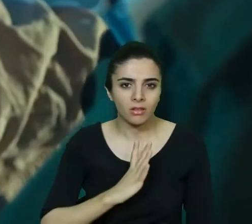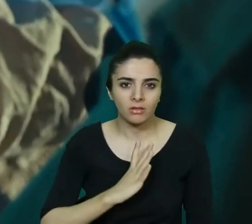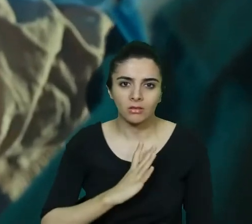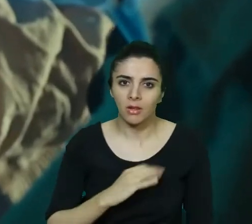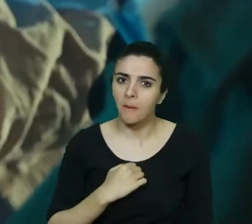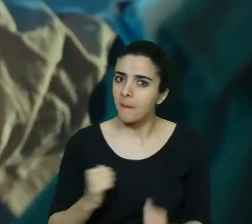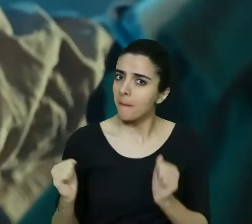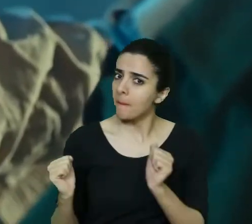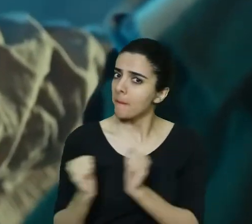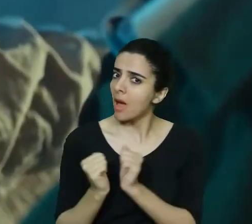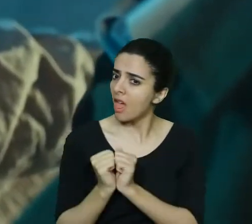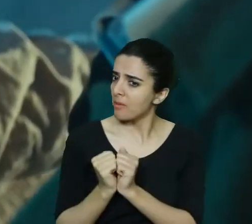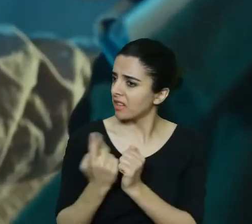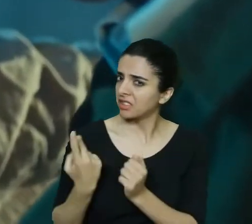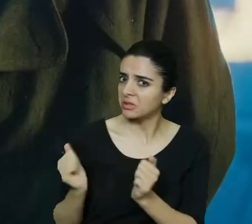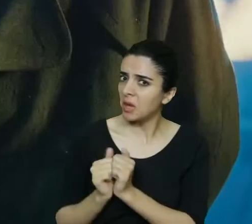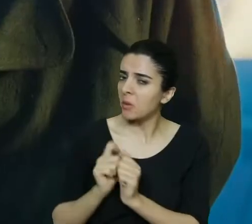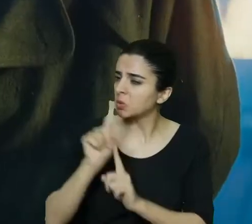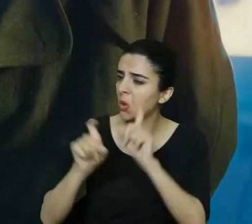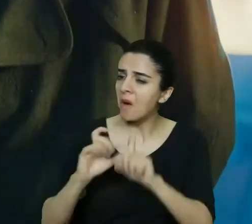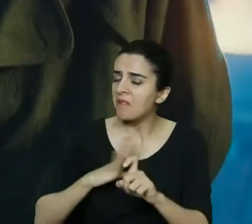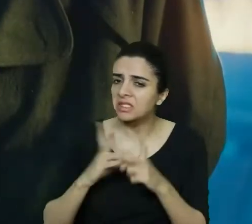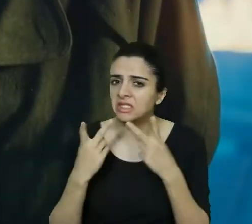Omuz omuza sorarız hesabını sizden.